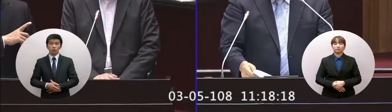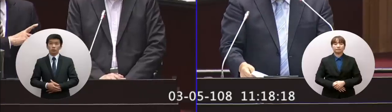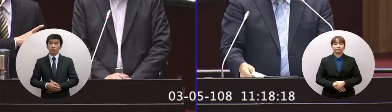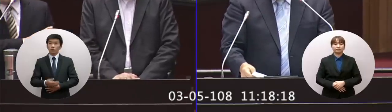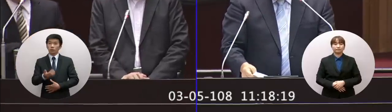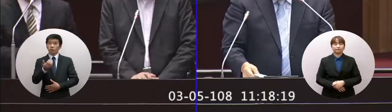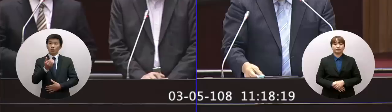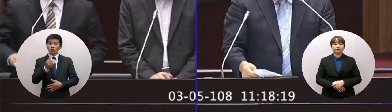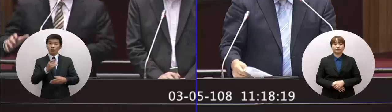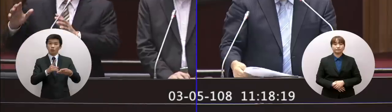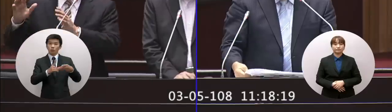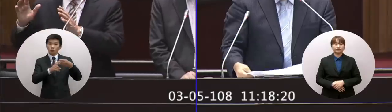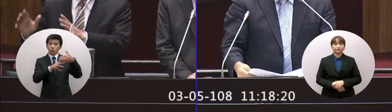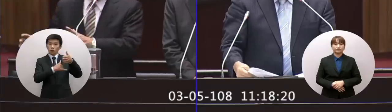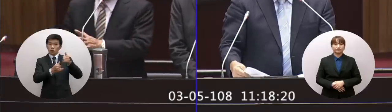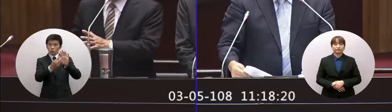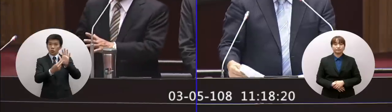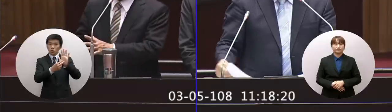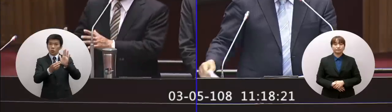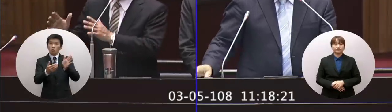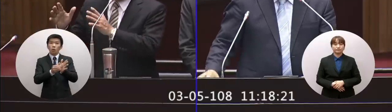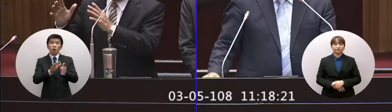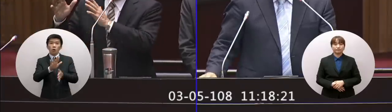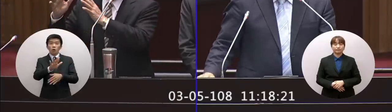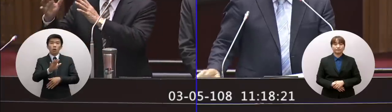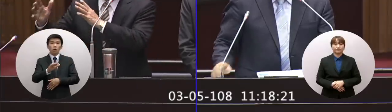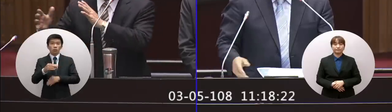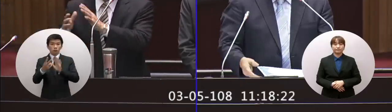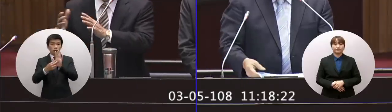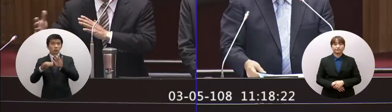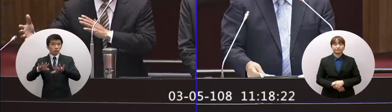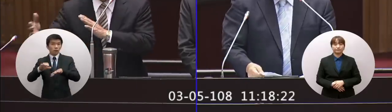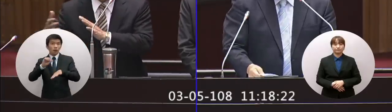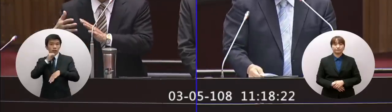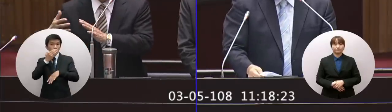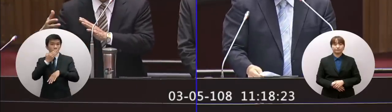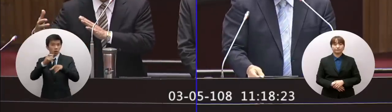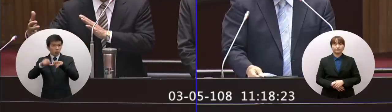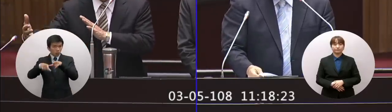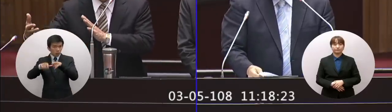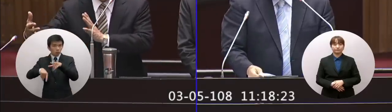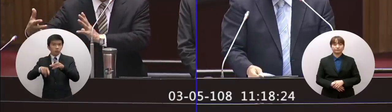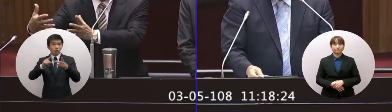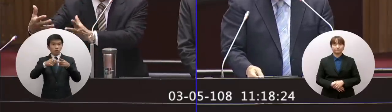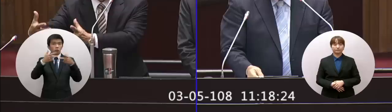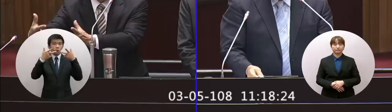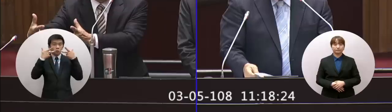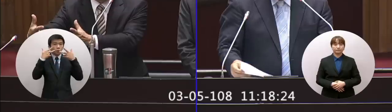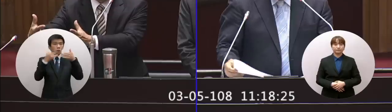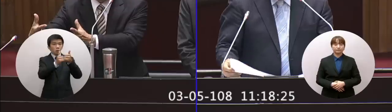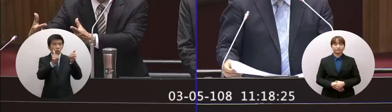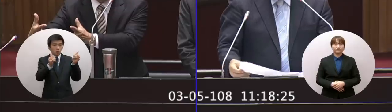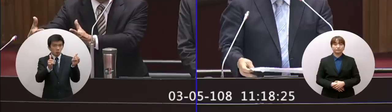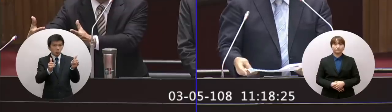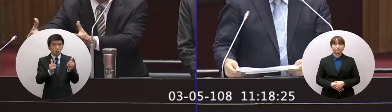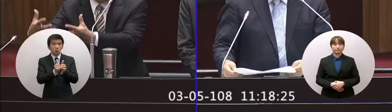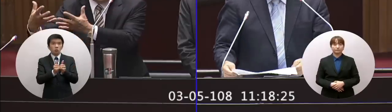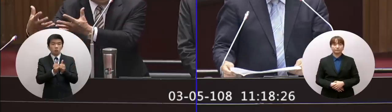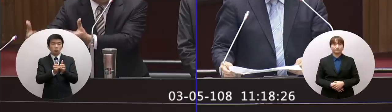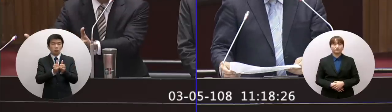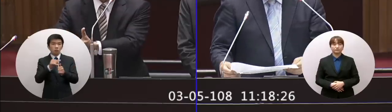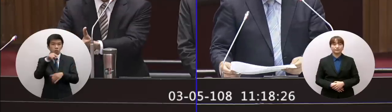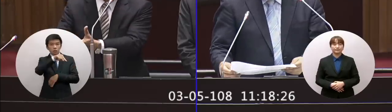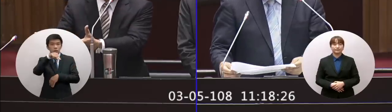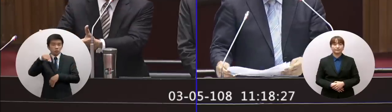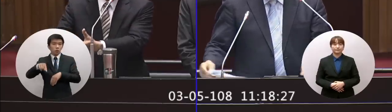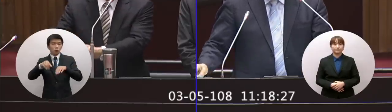主委特别讲，就是台糖公司现在跟原民之间已经。原住民族在